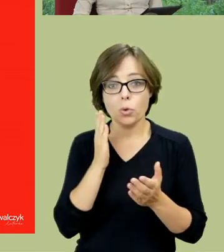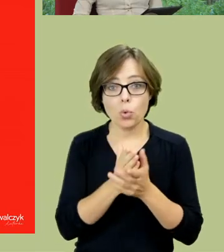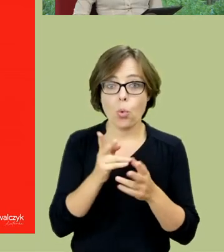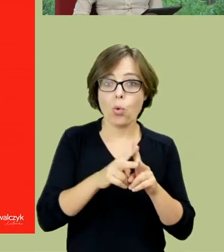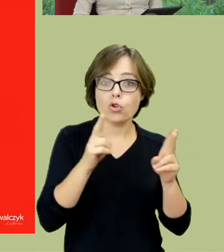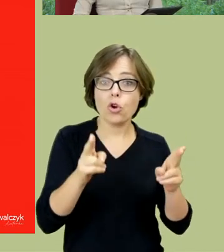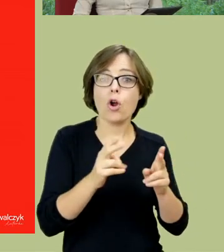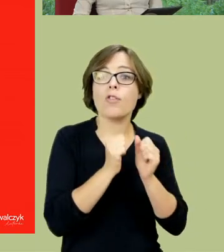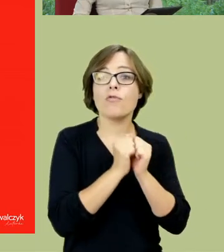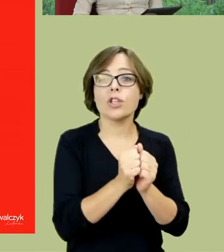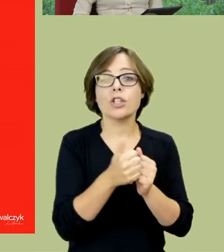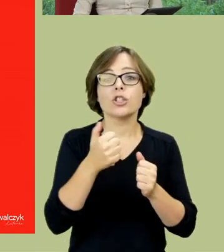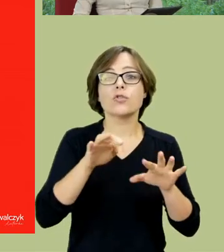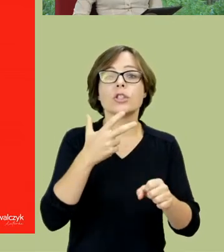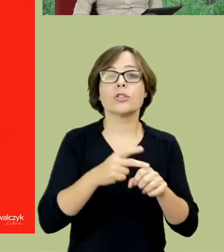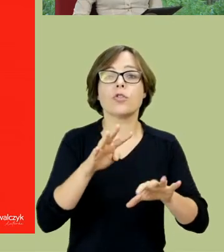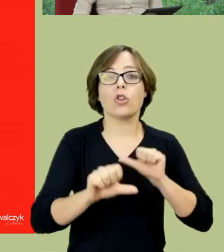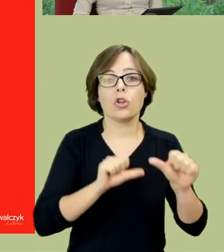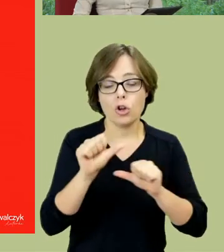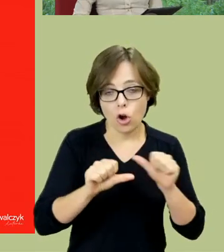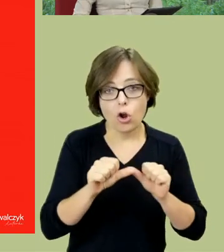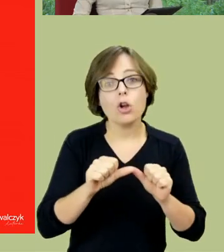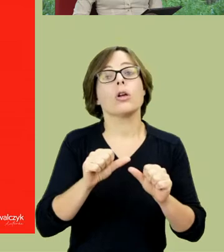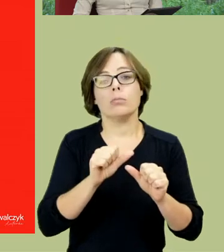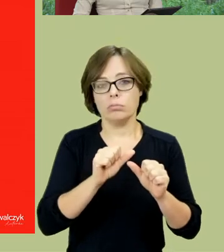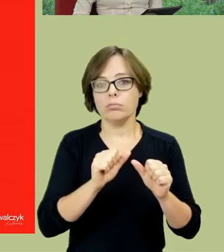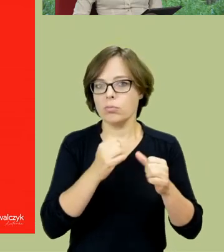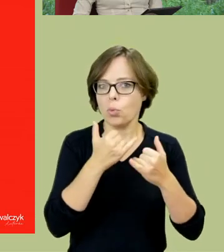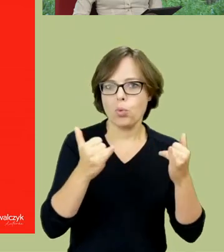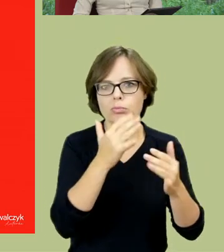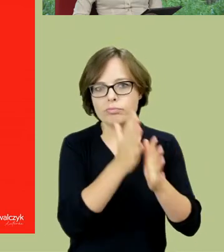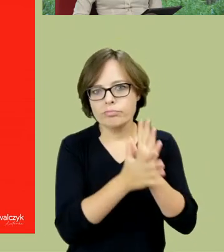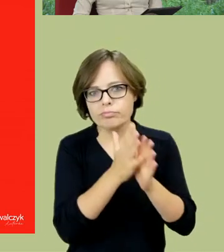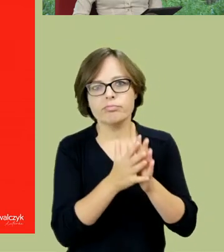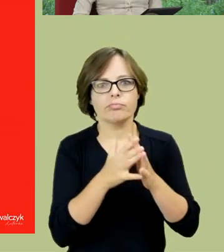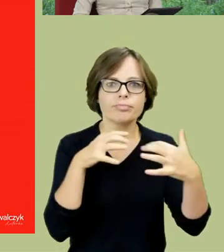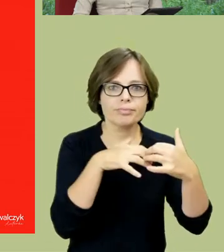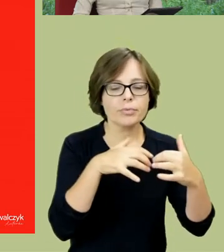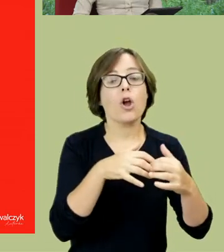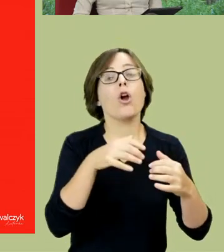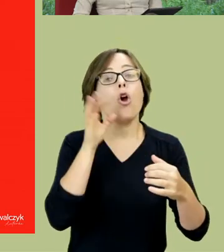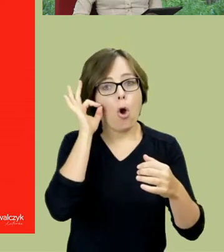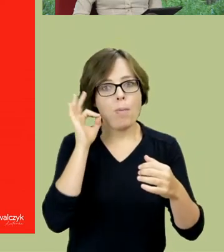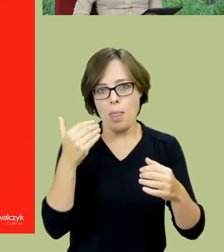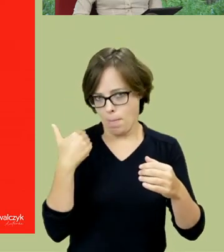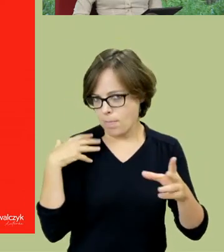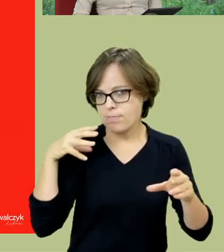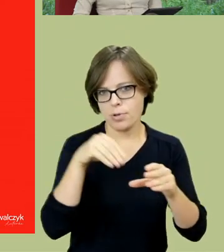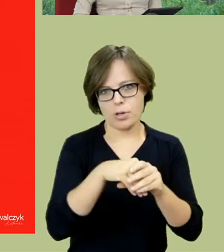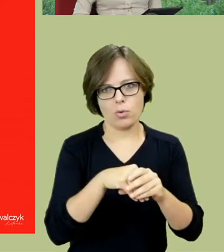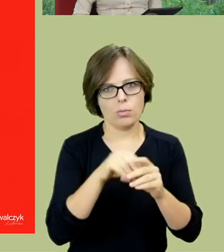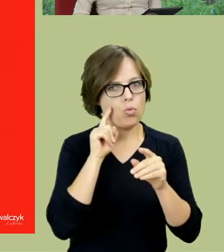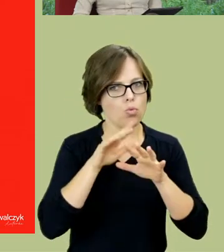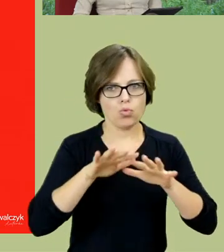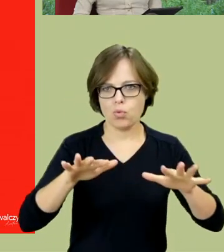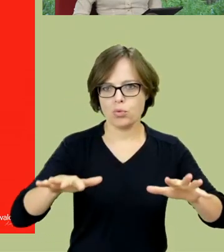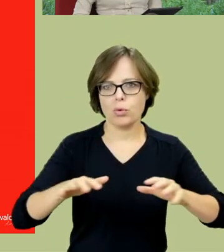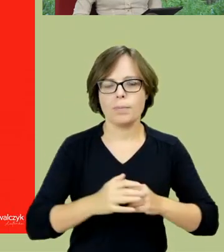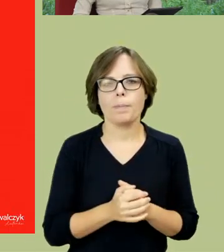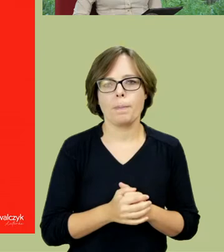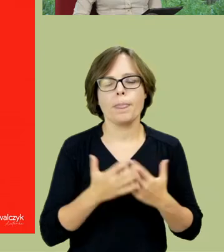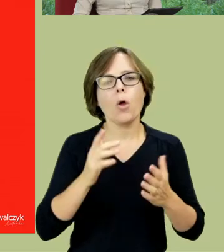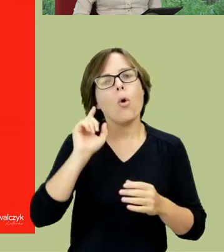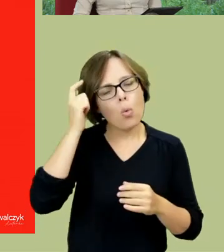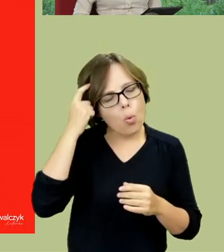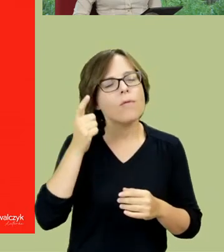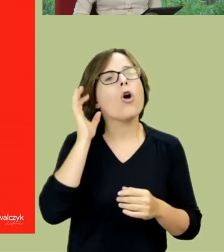oczywiście kobiety wzięły udział na masową skalę. Przede wszystkim znów jako